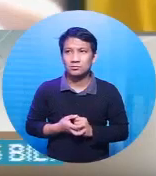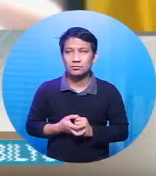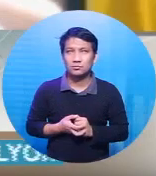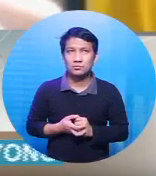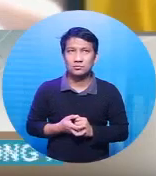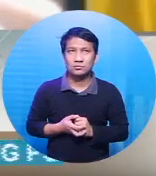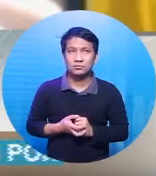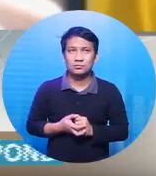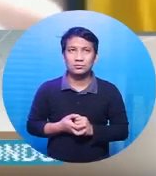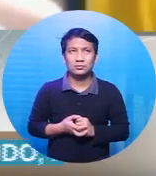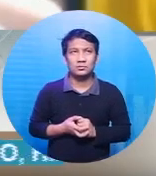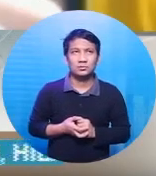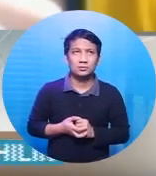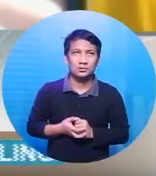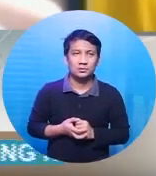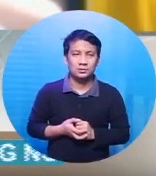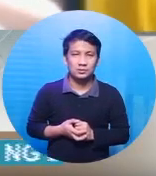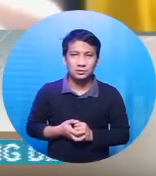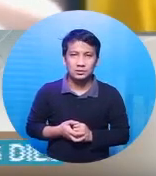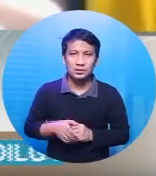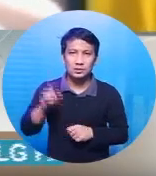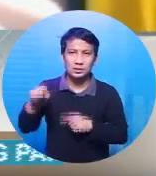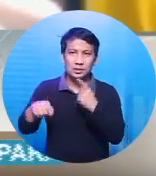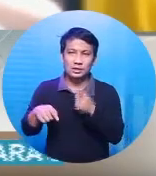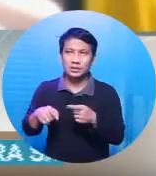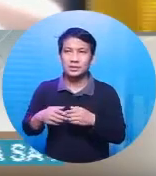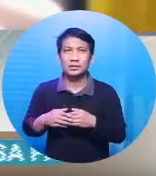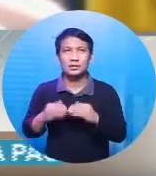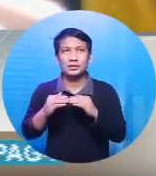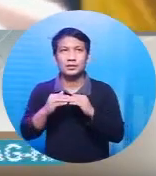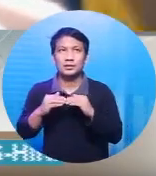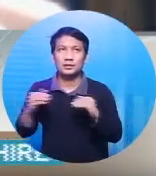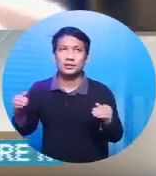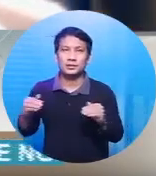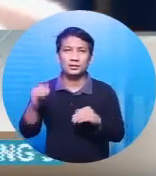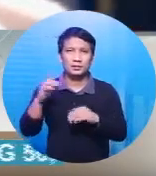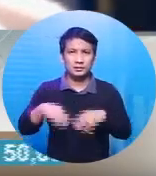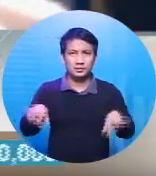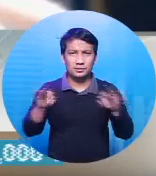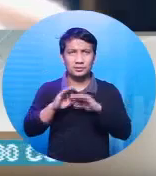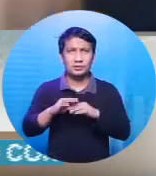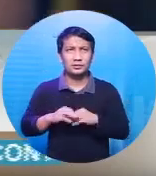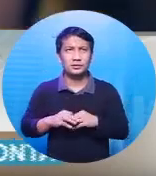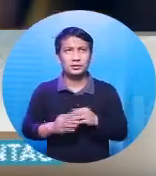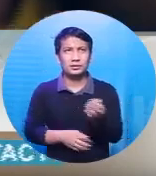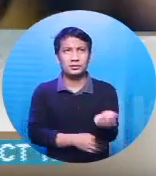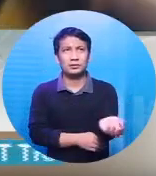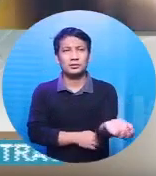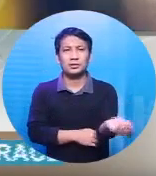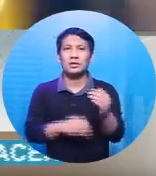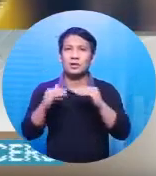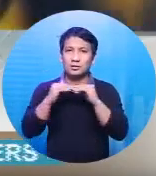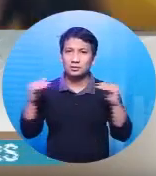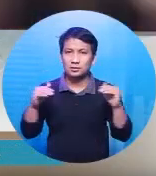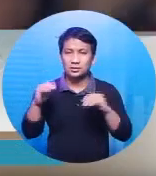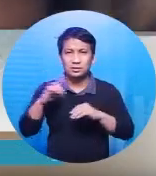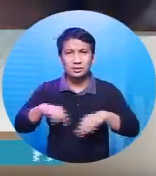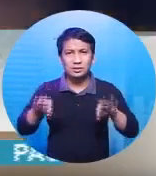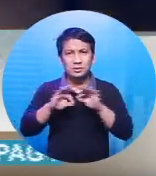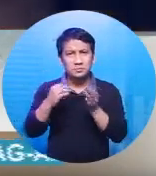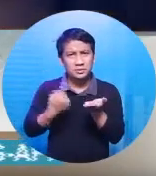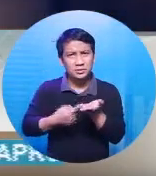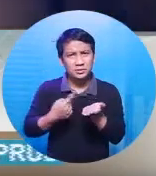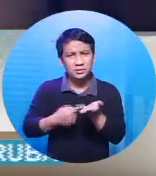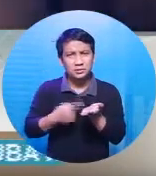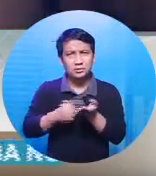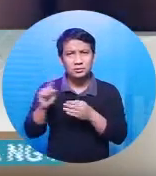ma'am. Ay, hindi, ma'am. Hindi po. Hindi po. Hindi po. Hindi po. Para maging patas tayo rito, ang pinag-usapan na natin,